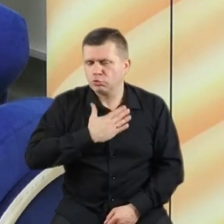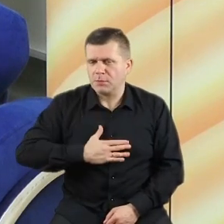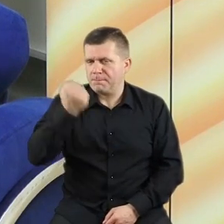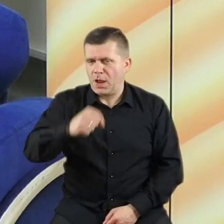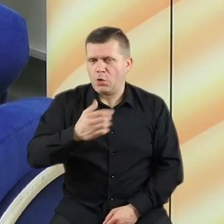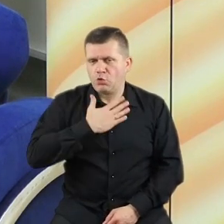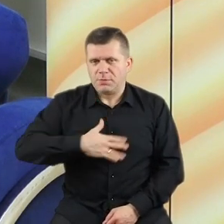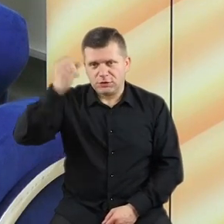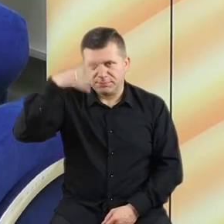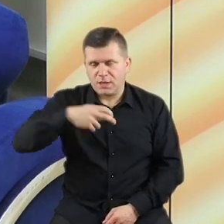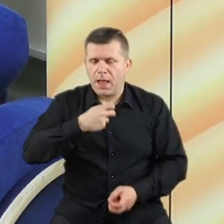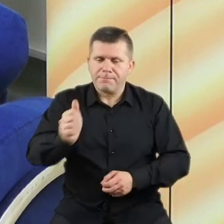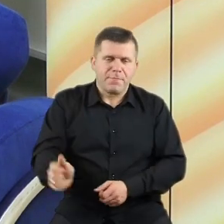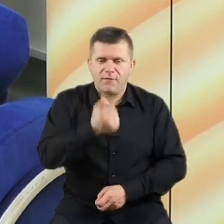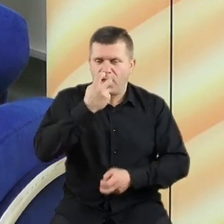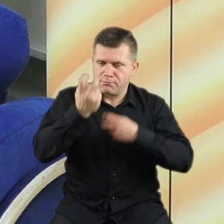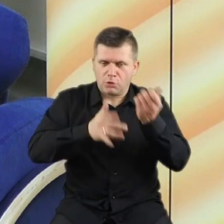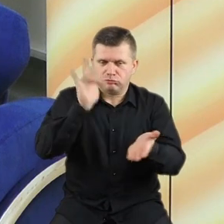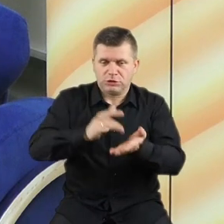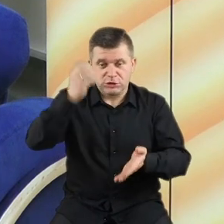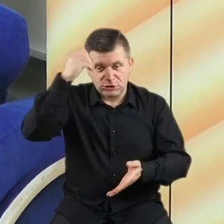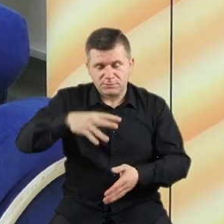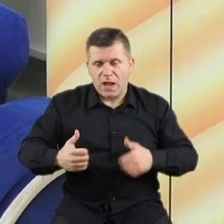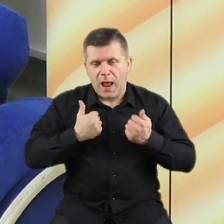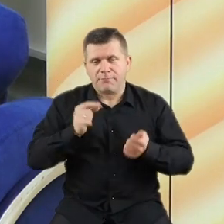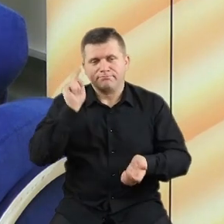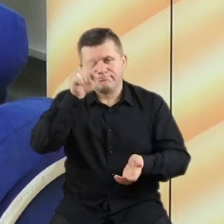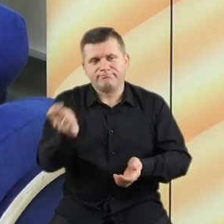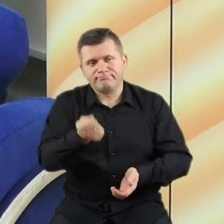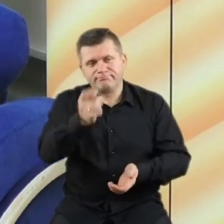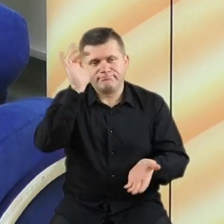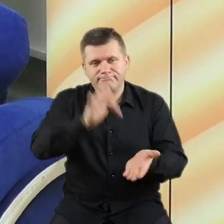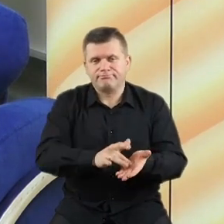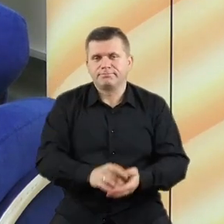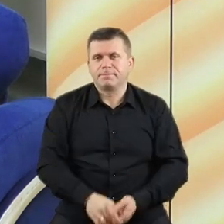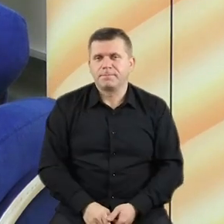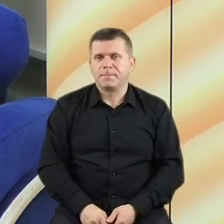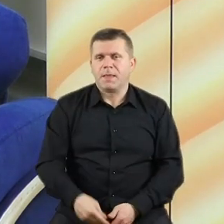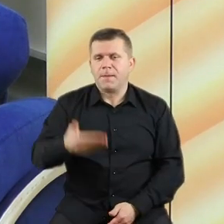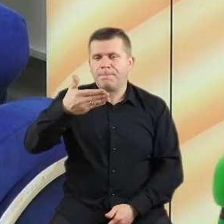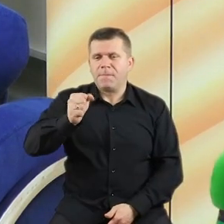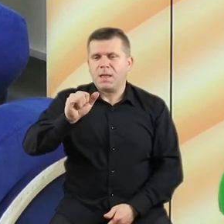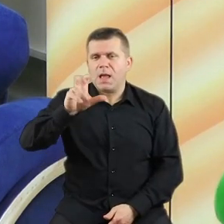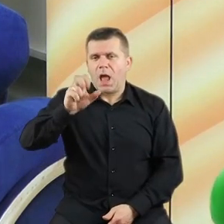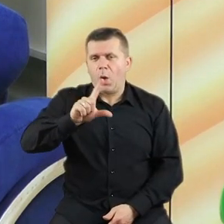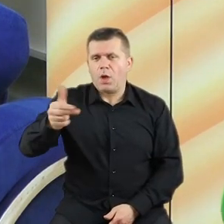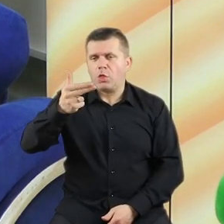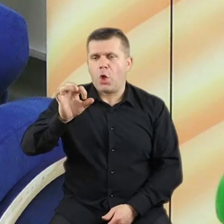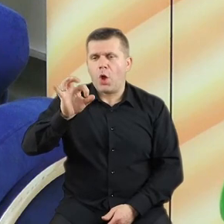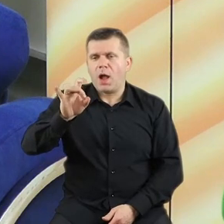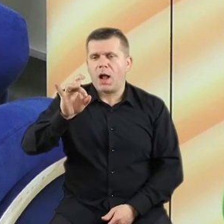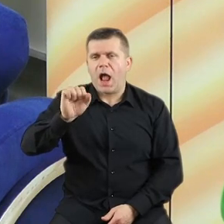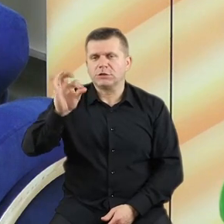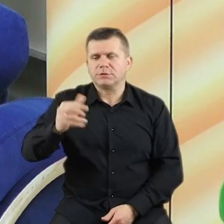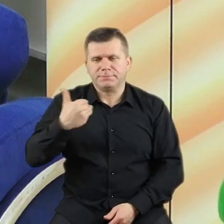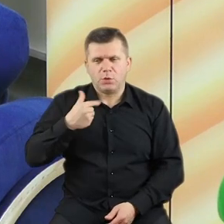lubię Hiszpanię, więc stwierdziłam, że najpierw poszukam w Hiszpanii, żeby musieć tam pojechać. I Michał Nogaś, z którym chyba o